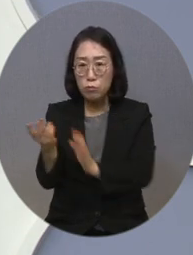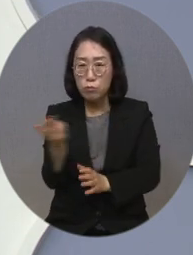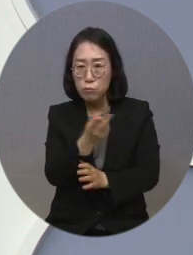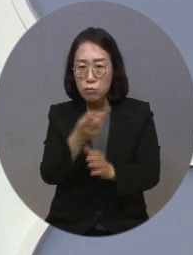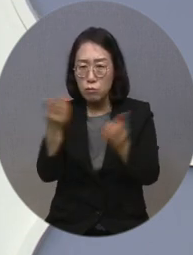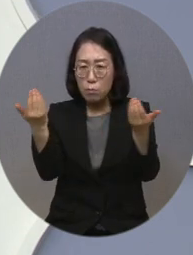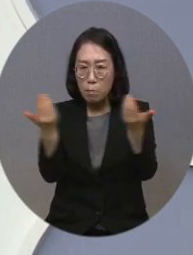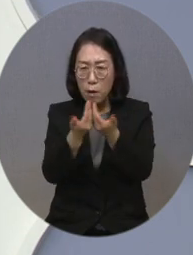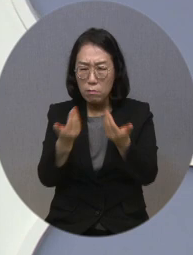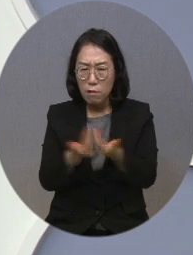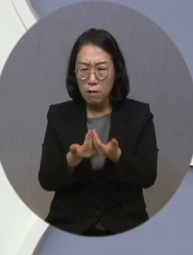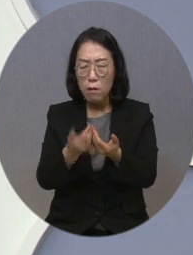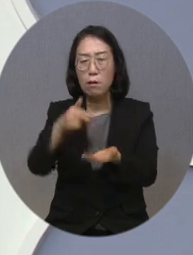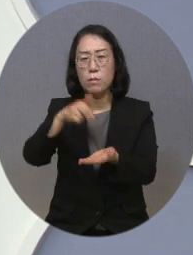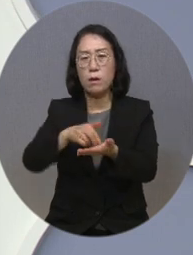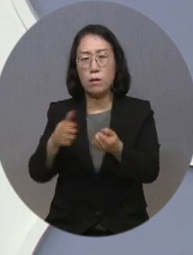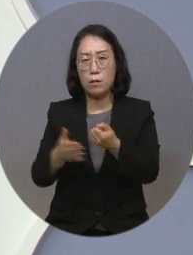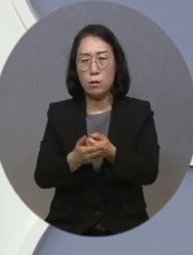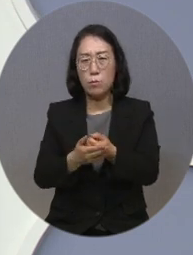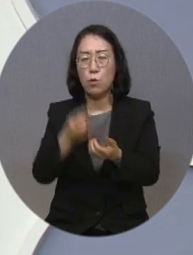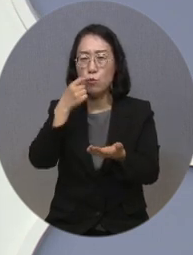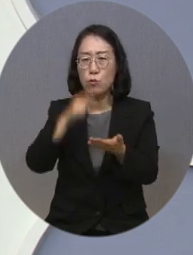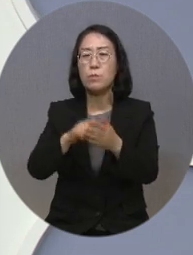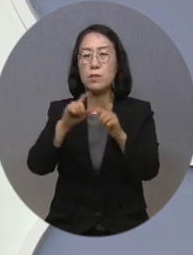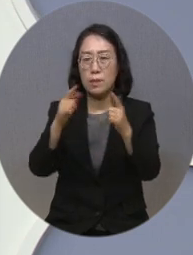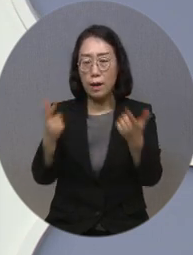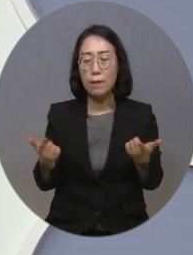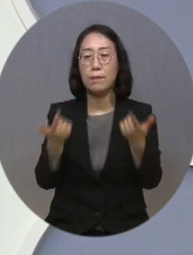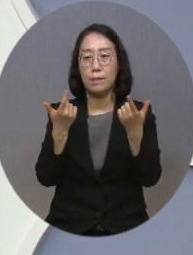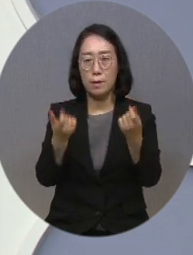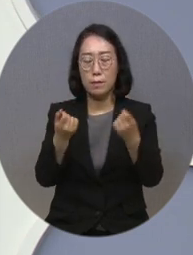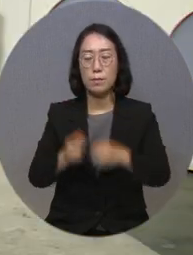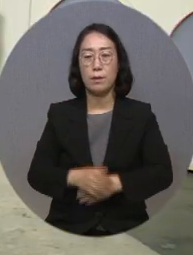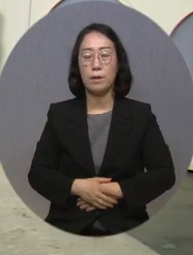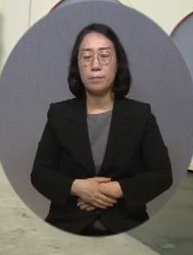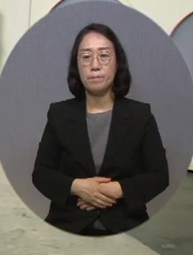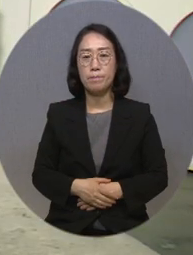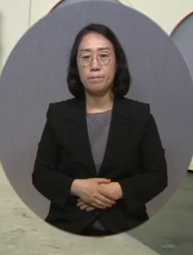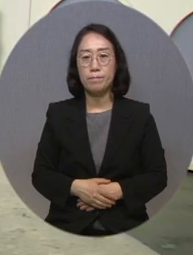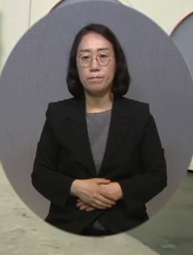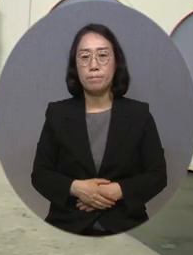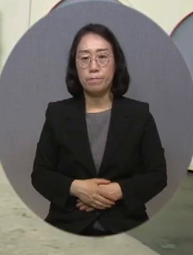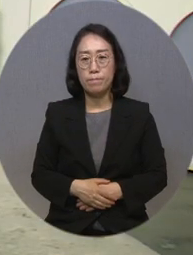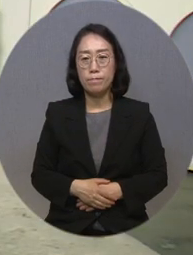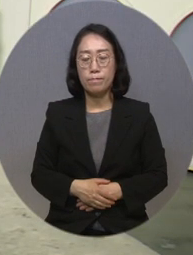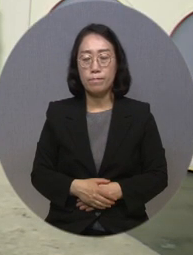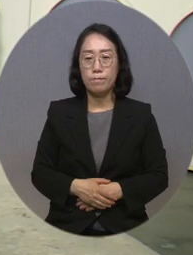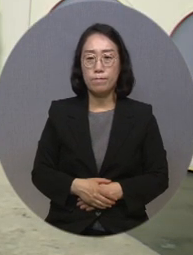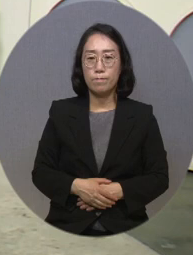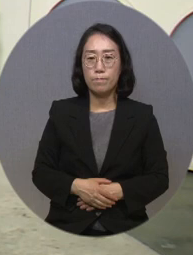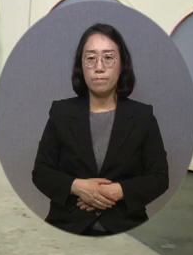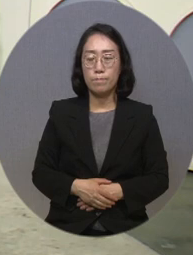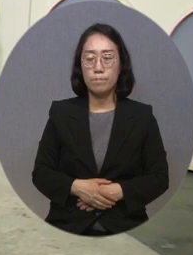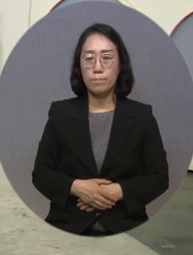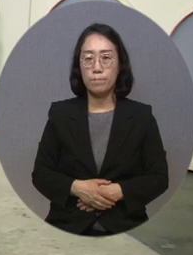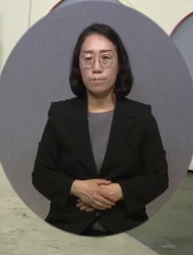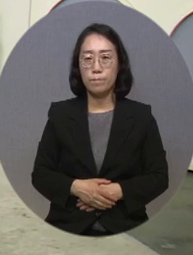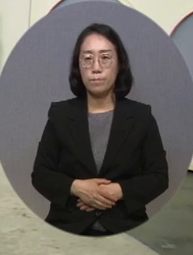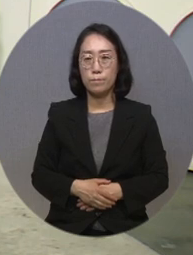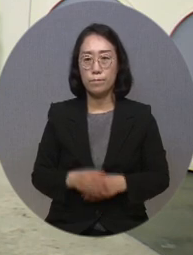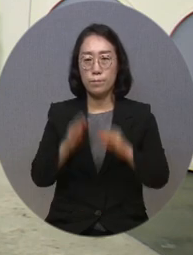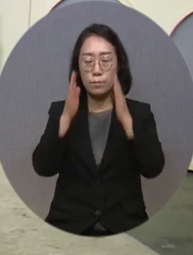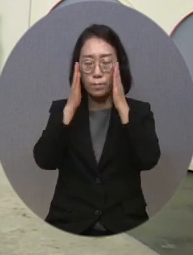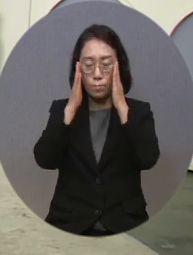원만하게 풀어가기가 좀 어렵지 않을까 하는 생각을 갖습니다. 조금 전에도 잠깐